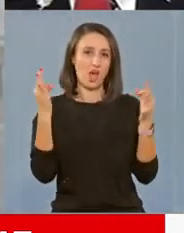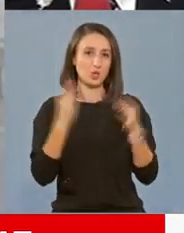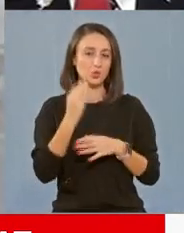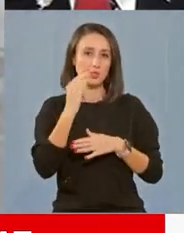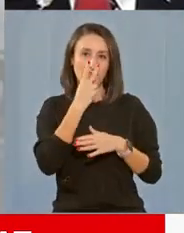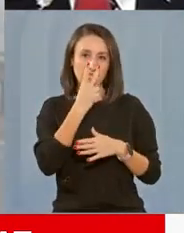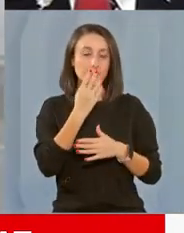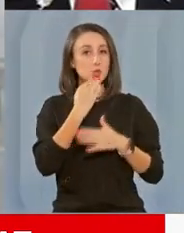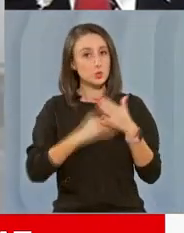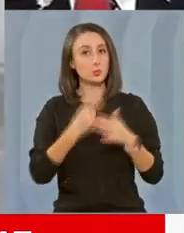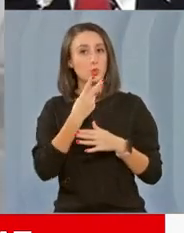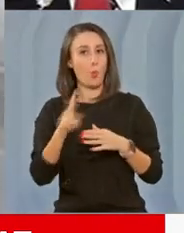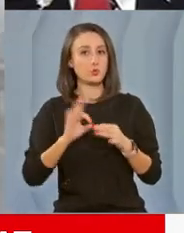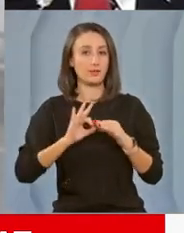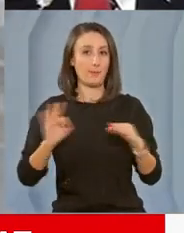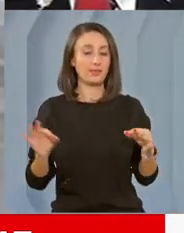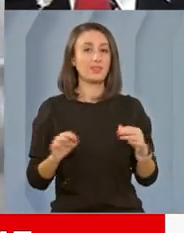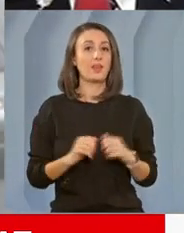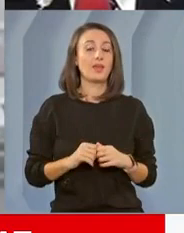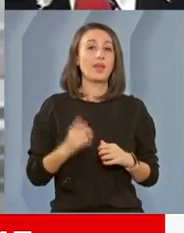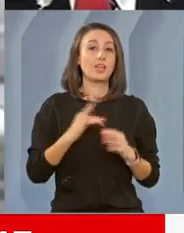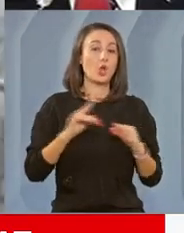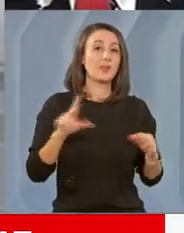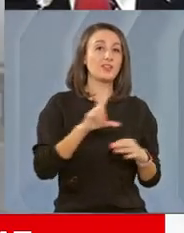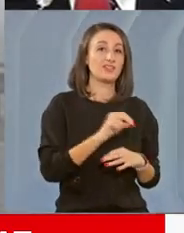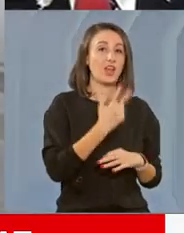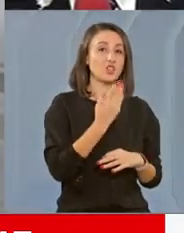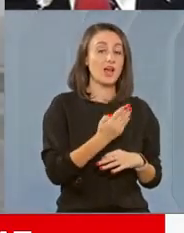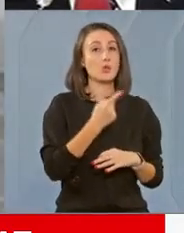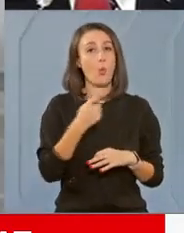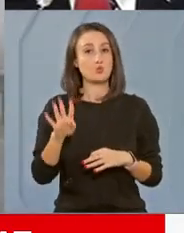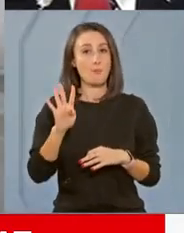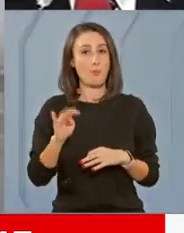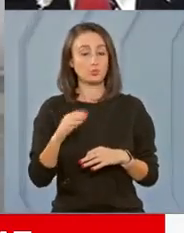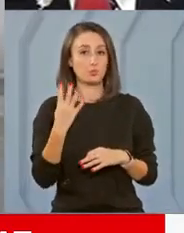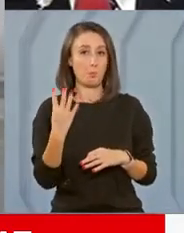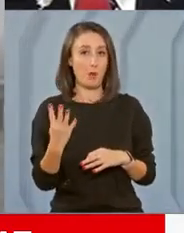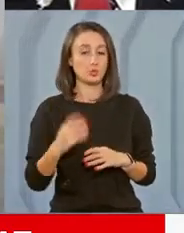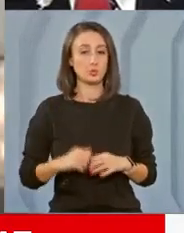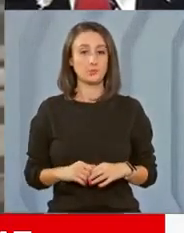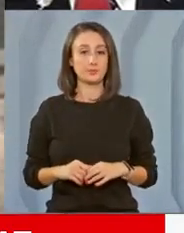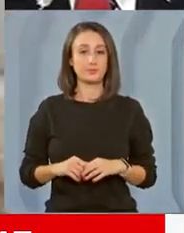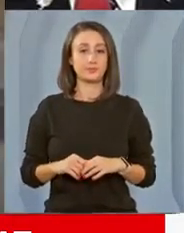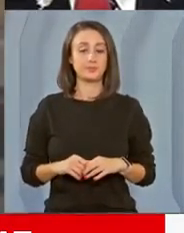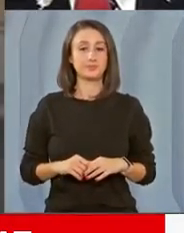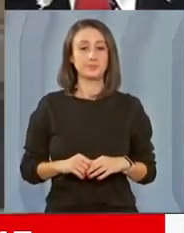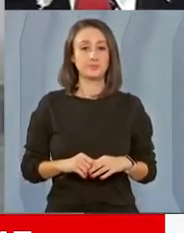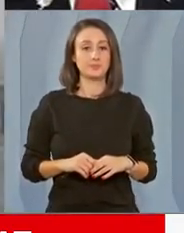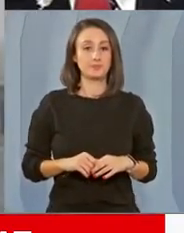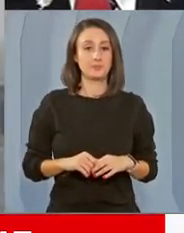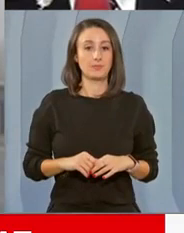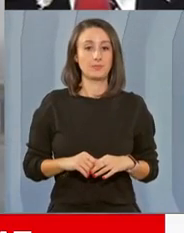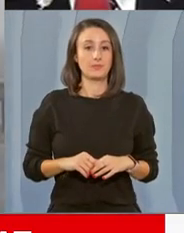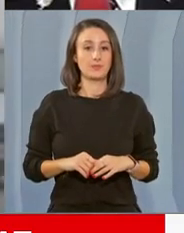metri, între kilometrii 36, Fundulea Călăraș și 144, localitatea Fetești din județul Ialomița. Din